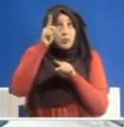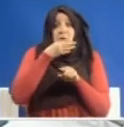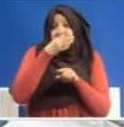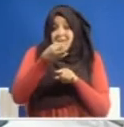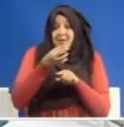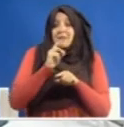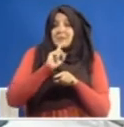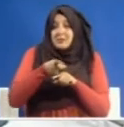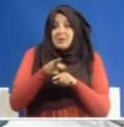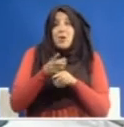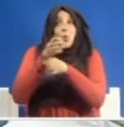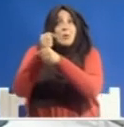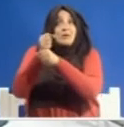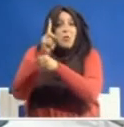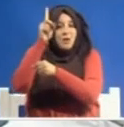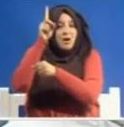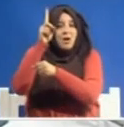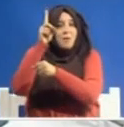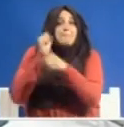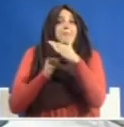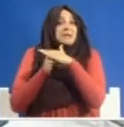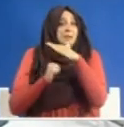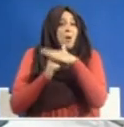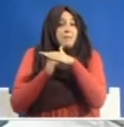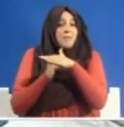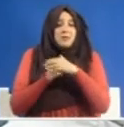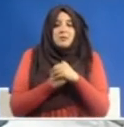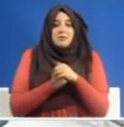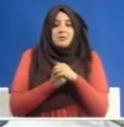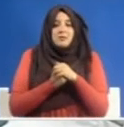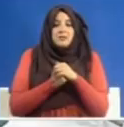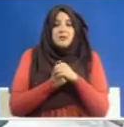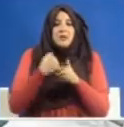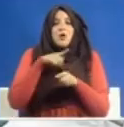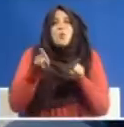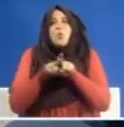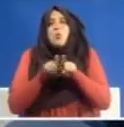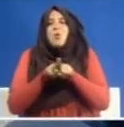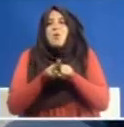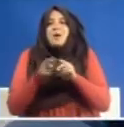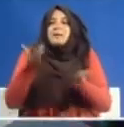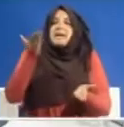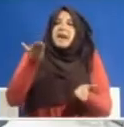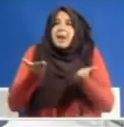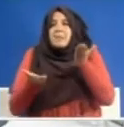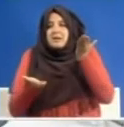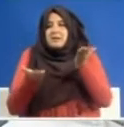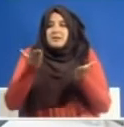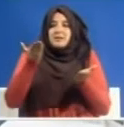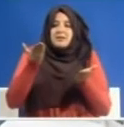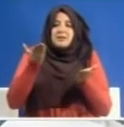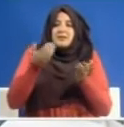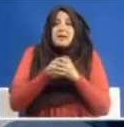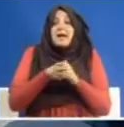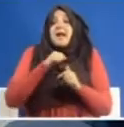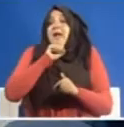في الآية 16 واتقوا الله فاتقوا الله ما استطعتم. لذلك لابد أن نتأرجح بين هذين المستويين في